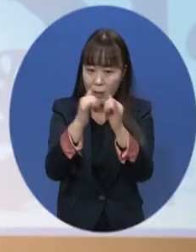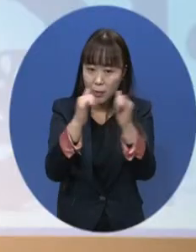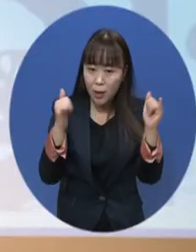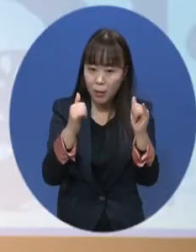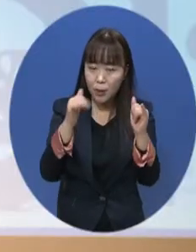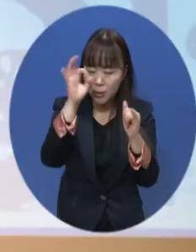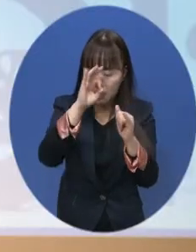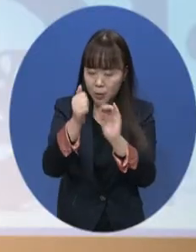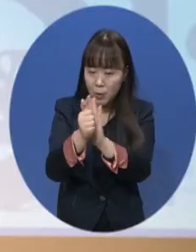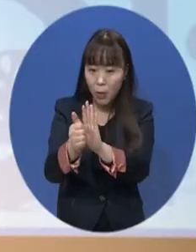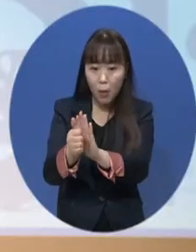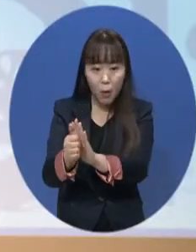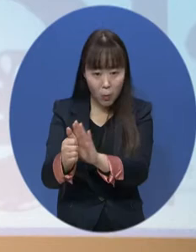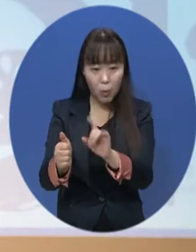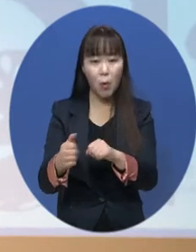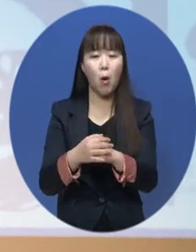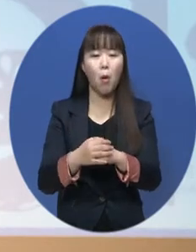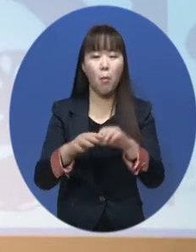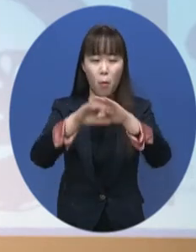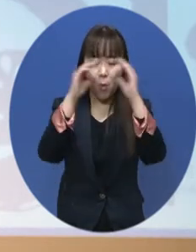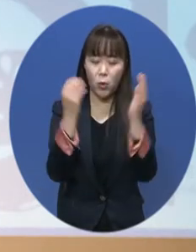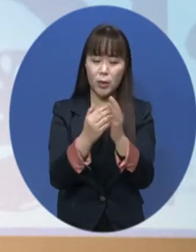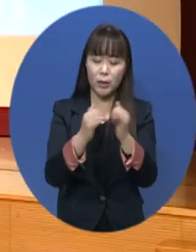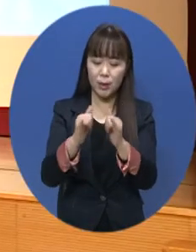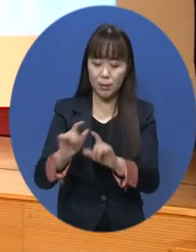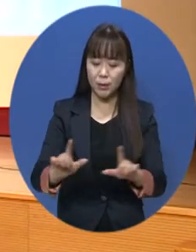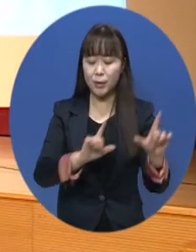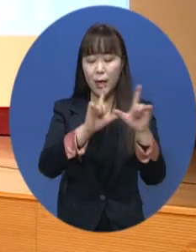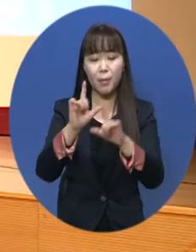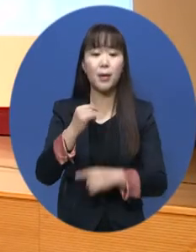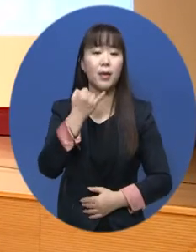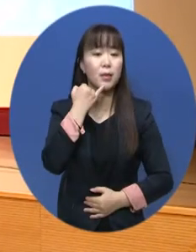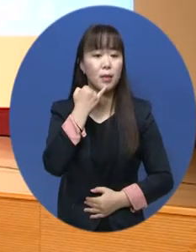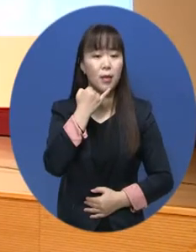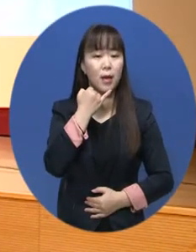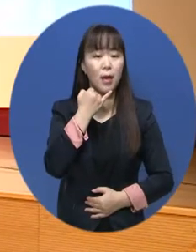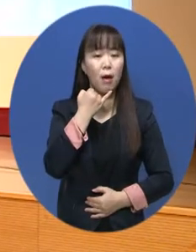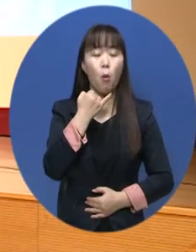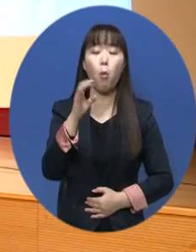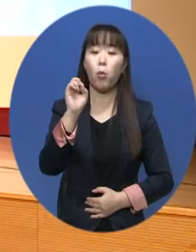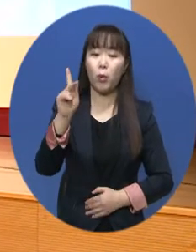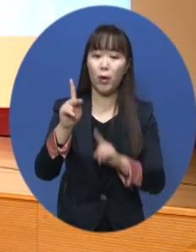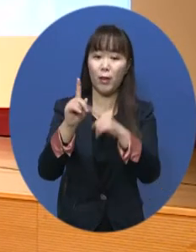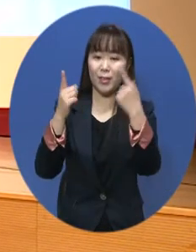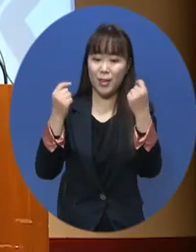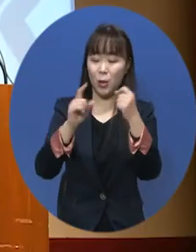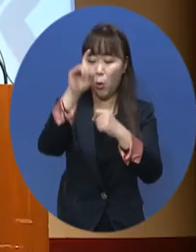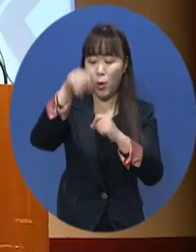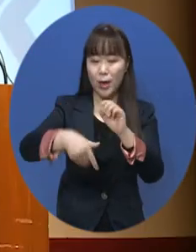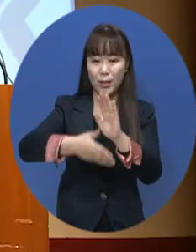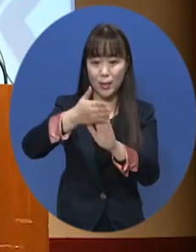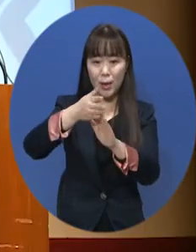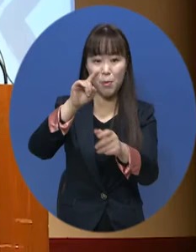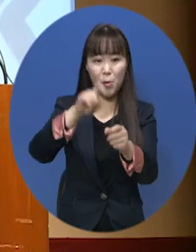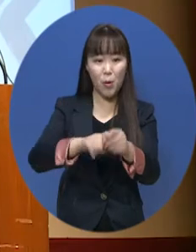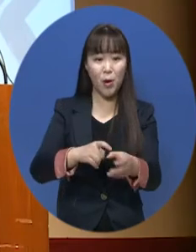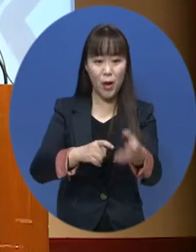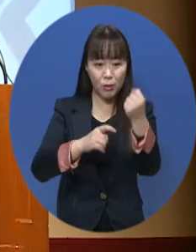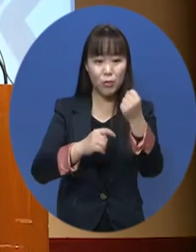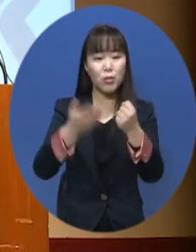도우며 고양 시민 모두의 삶이 괜찮아지는 이초케이 고양시를 목표로 지난해